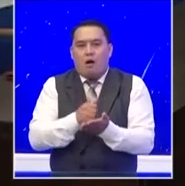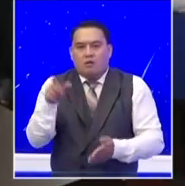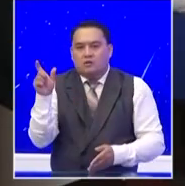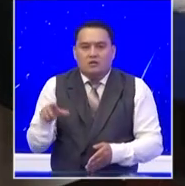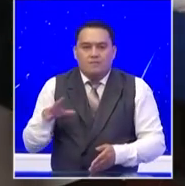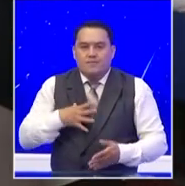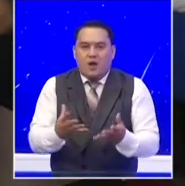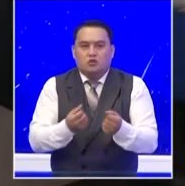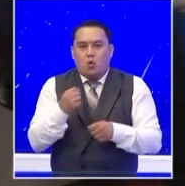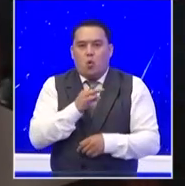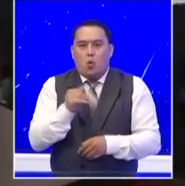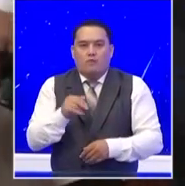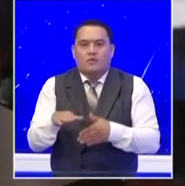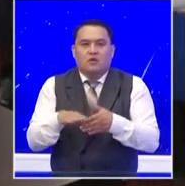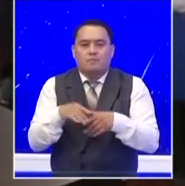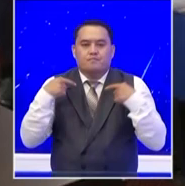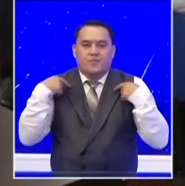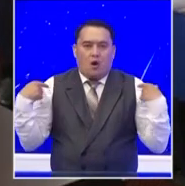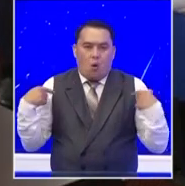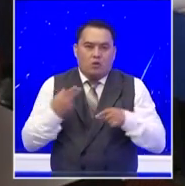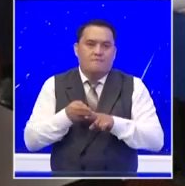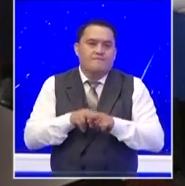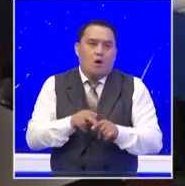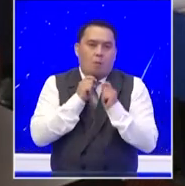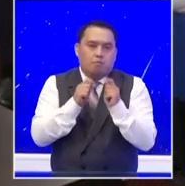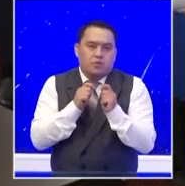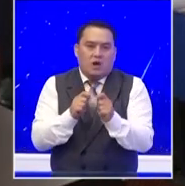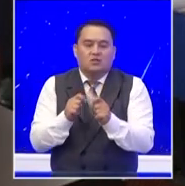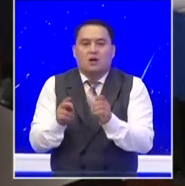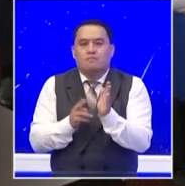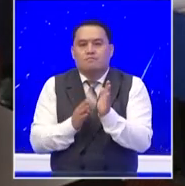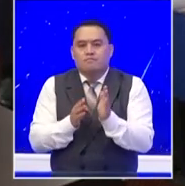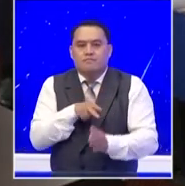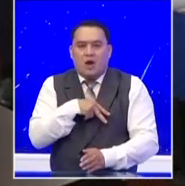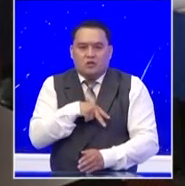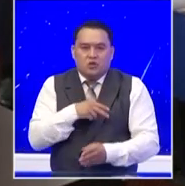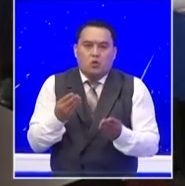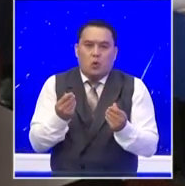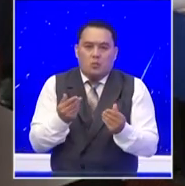получили свои первые офицерские погоны. Поощрили стражи порядка и материально.